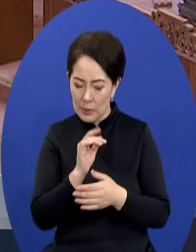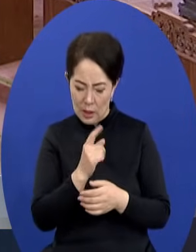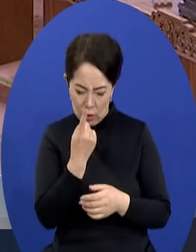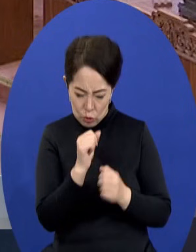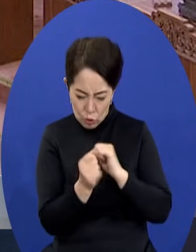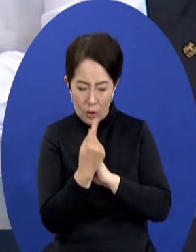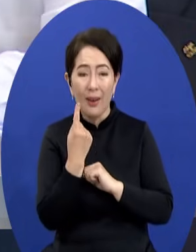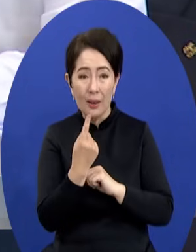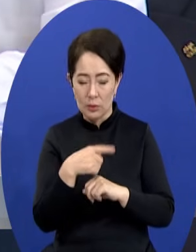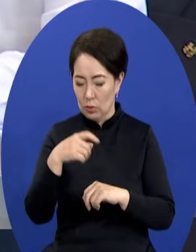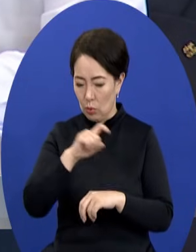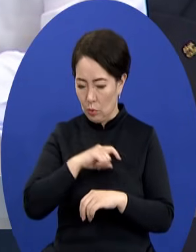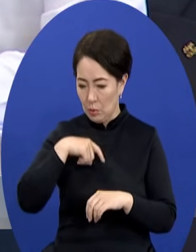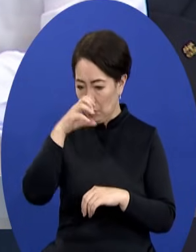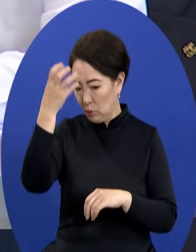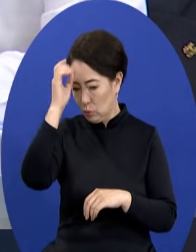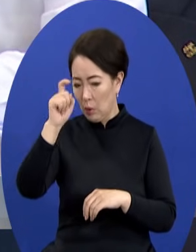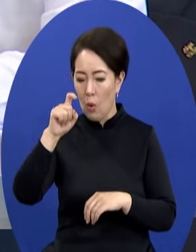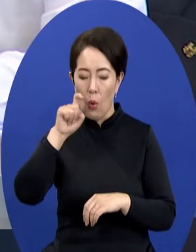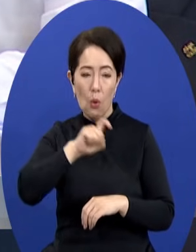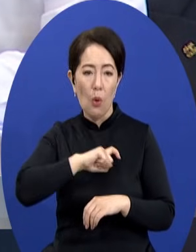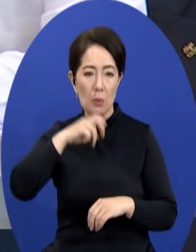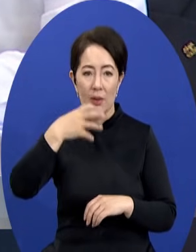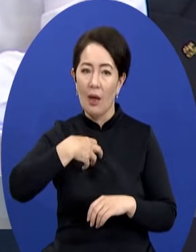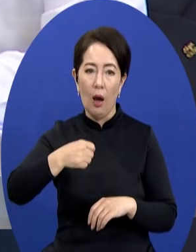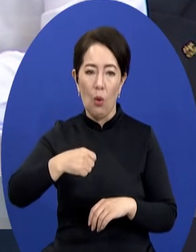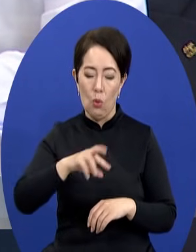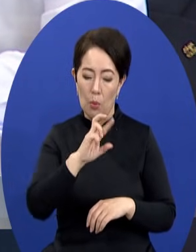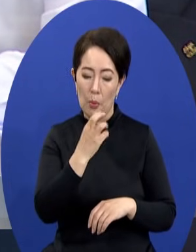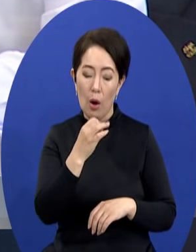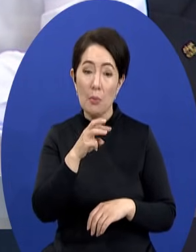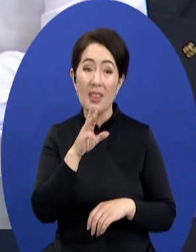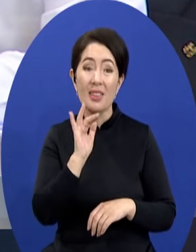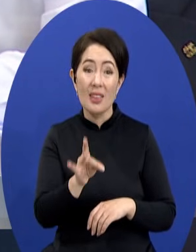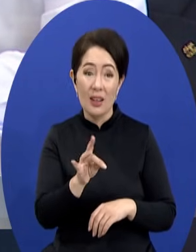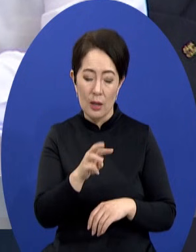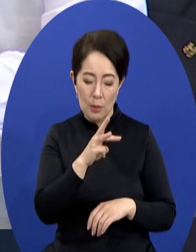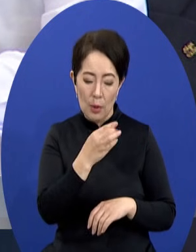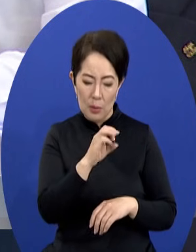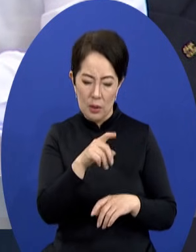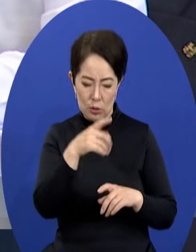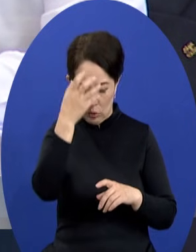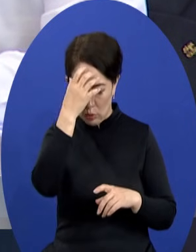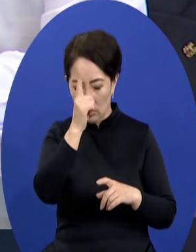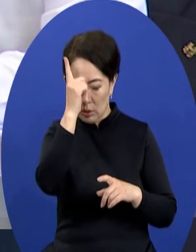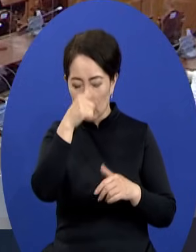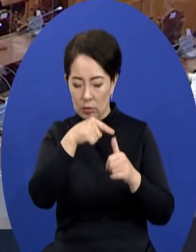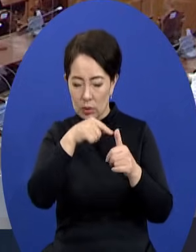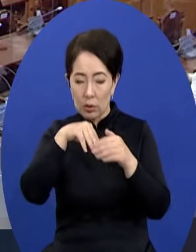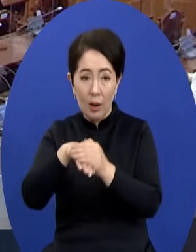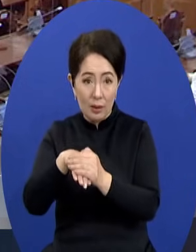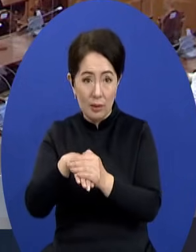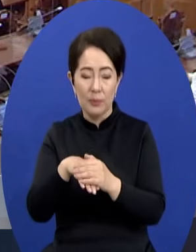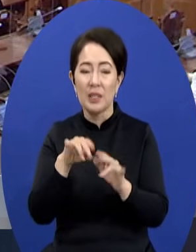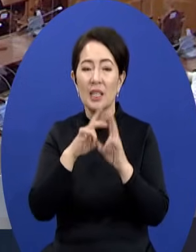шаардлагагүй тохиолдолд хувийн мэдээлэл авахгүй биометрик мэдээлэл төшөглөн тухайн хүний мэдээллийг төр нэг дугаартай хадгалагдана. Үүнд